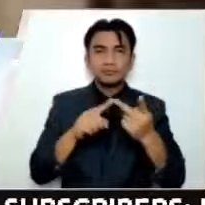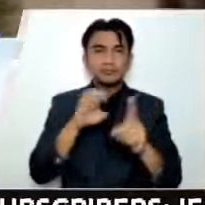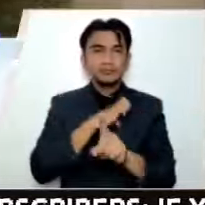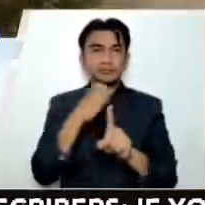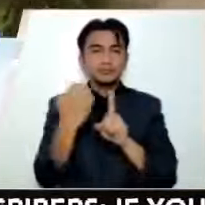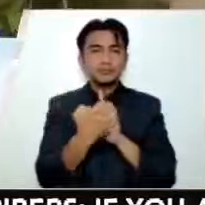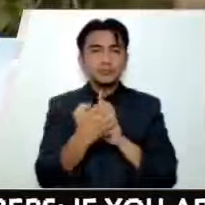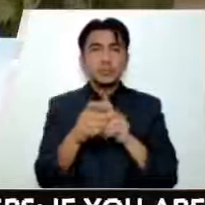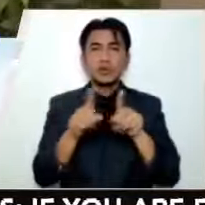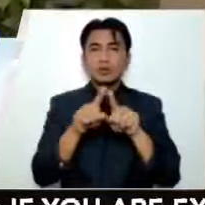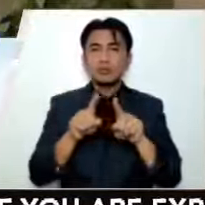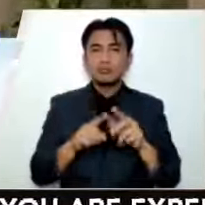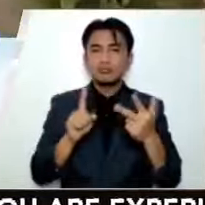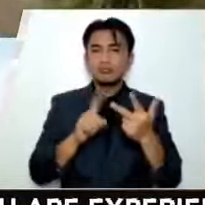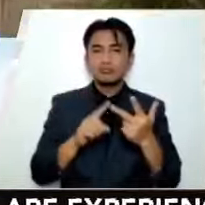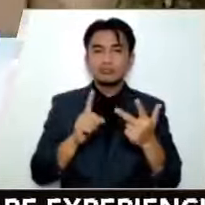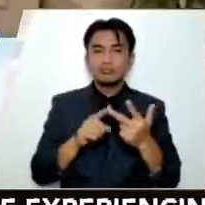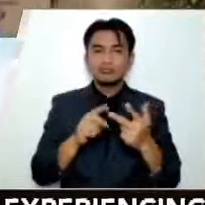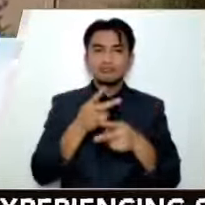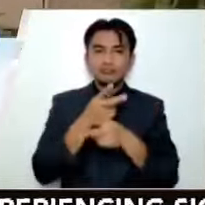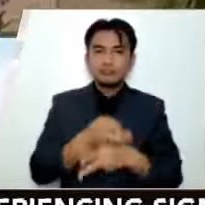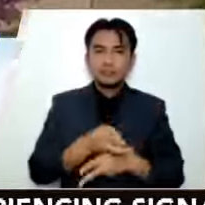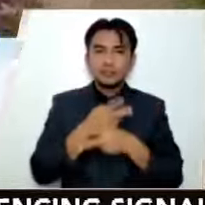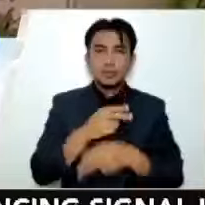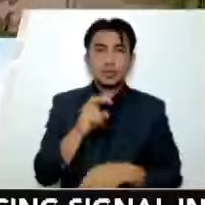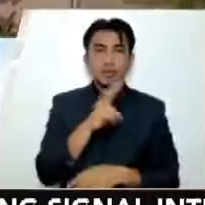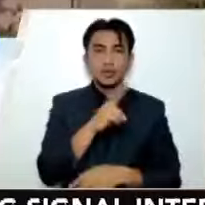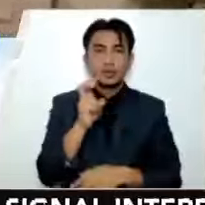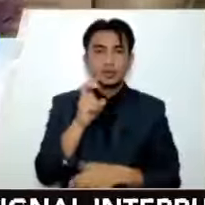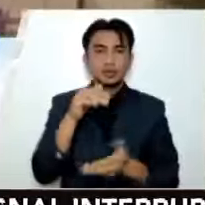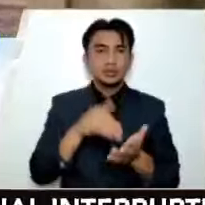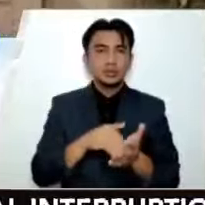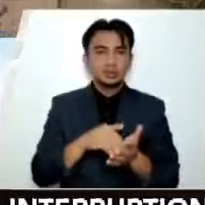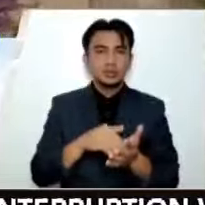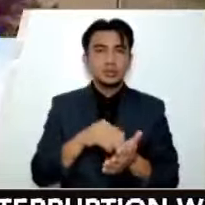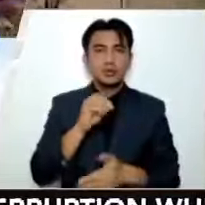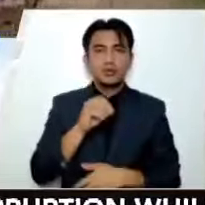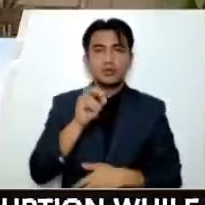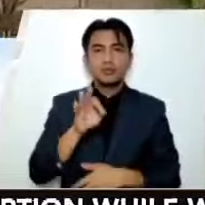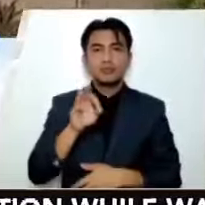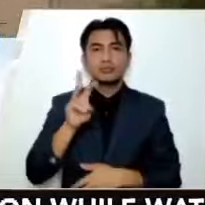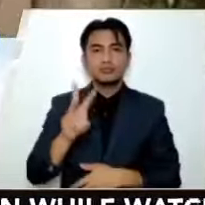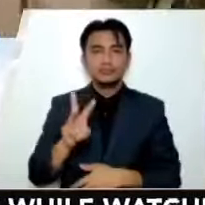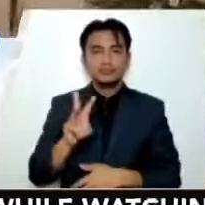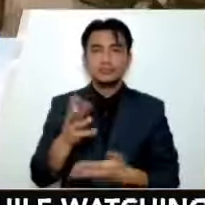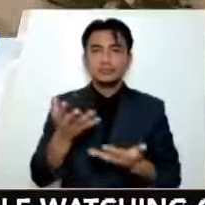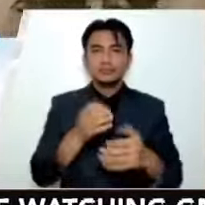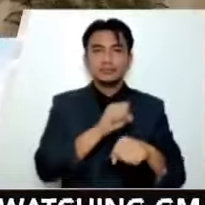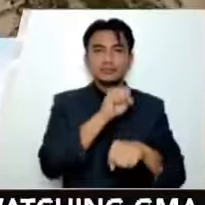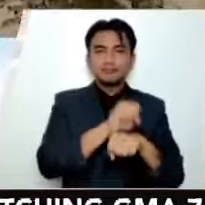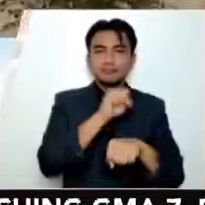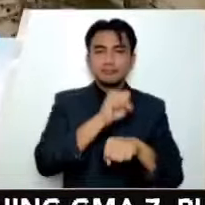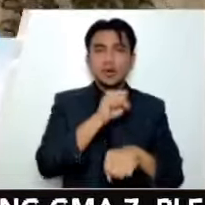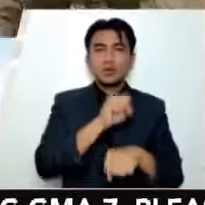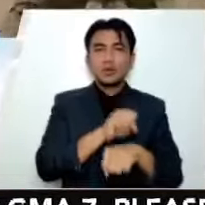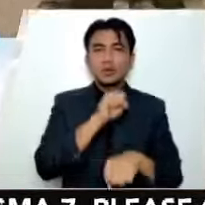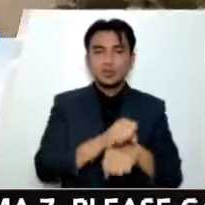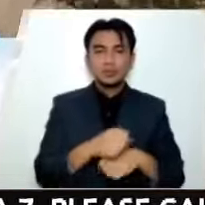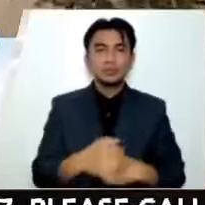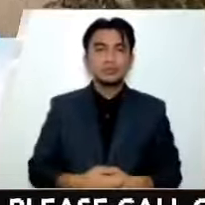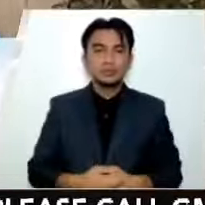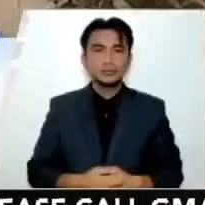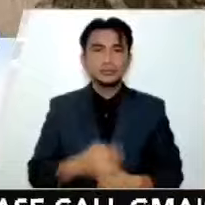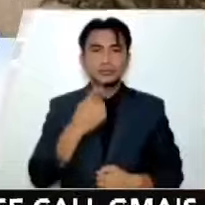sa kapakanan ng nasa 200,000 OFWs sa Singapore. Binanggit ni Prime Minister Lawrence Wong na